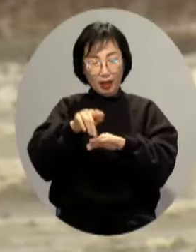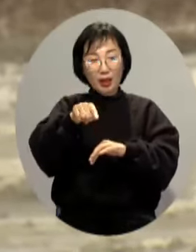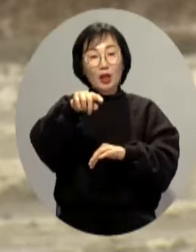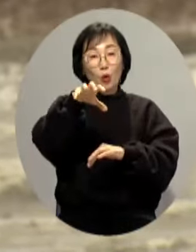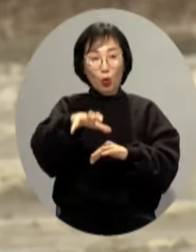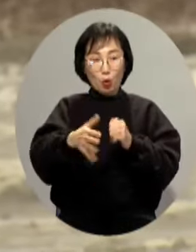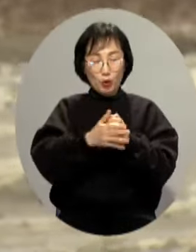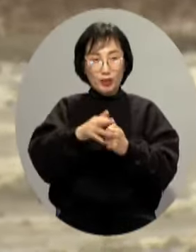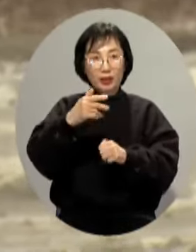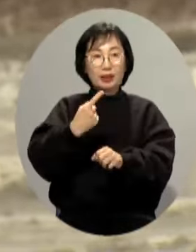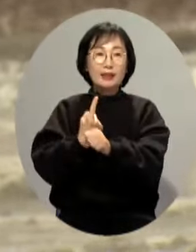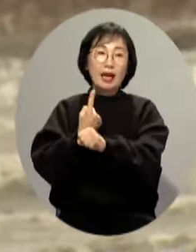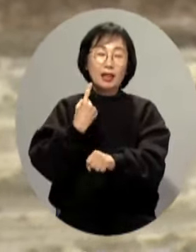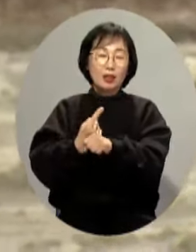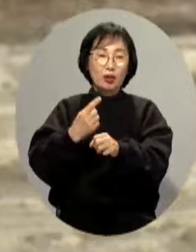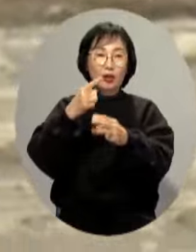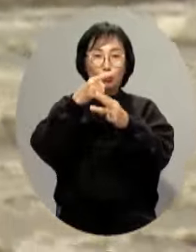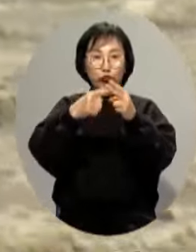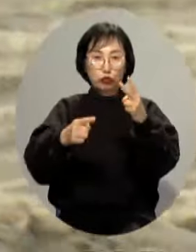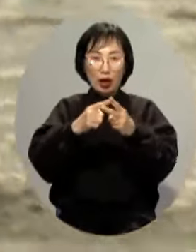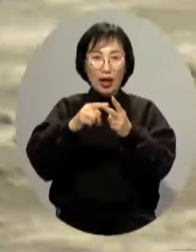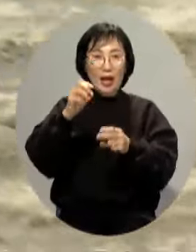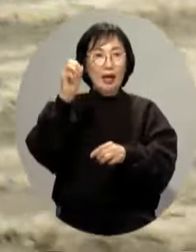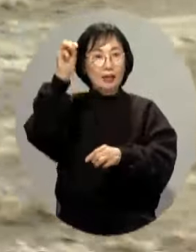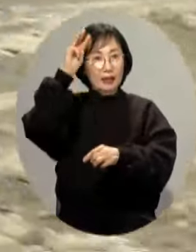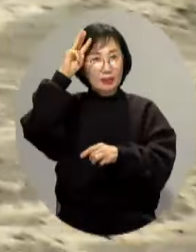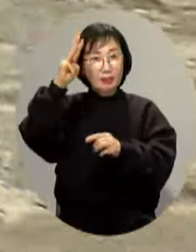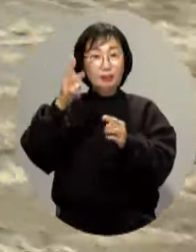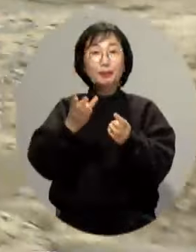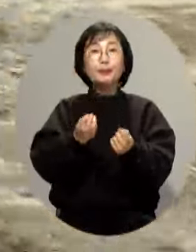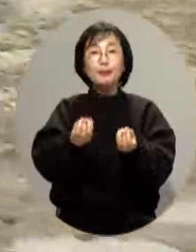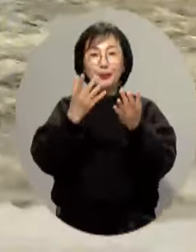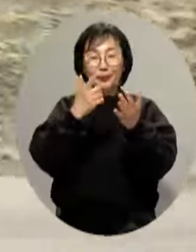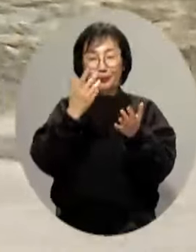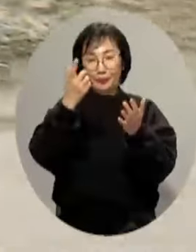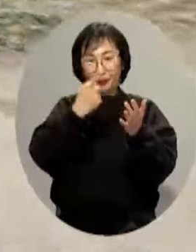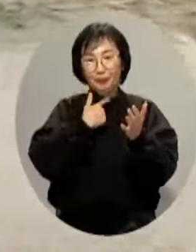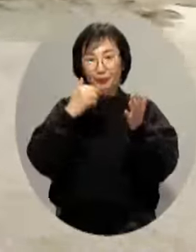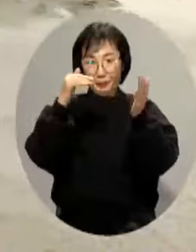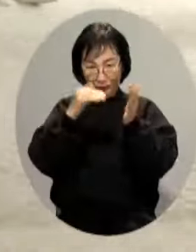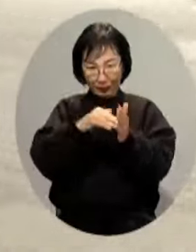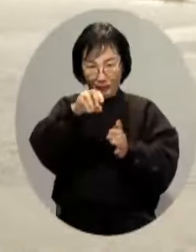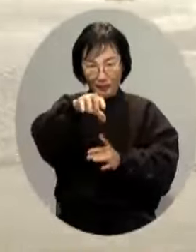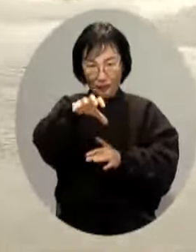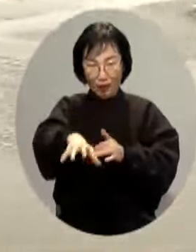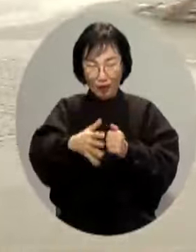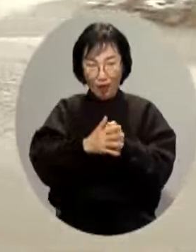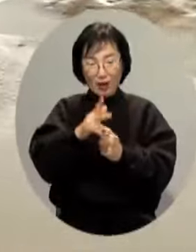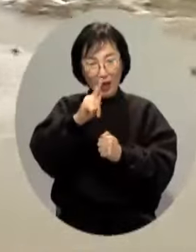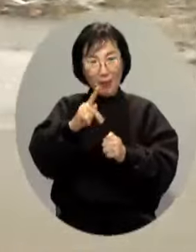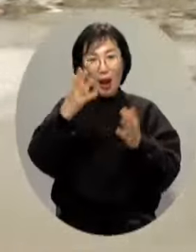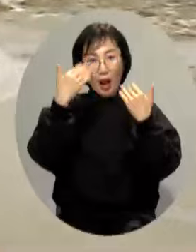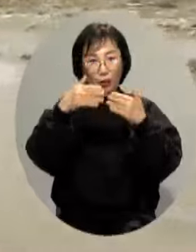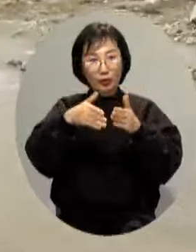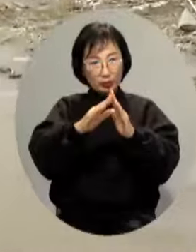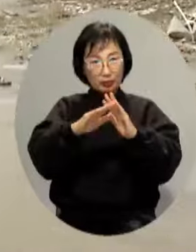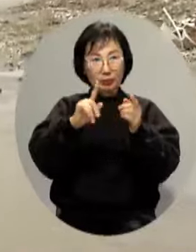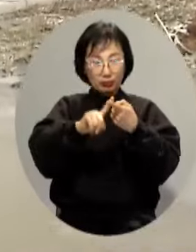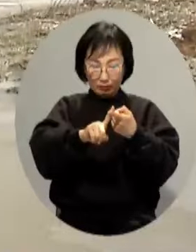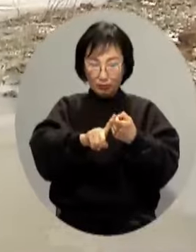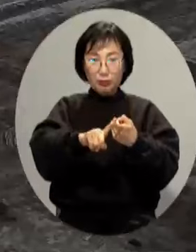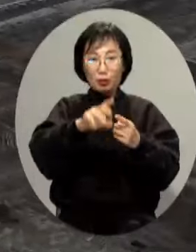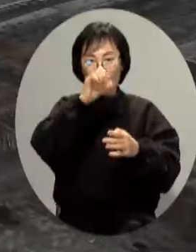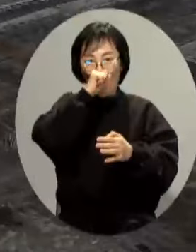잼버리 대회가 열렸던 부안 새만금 부지입니다. 다름 아닌 이곳이 국제 K-POP 학교 설립에 유력한 후보지가